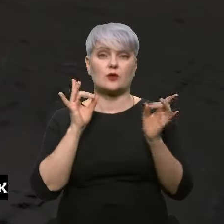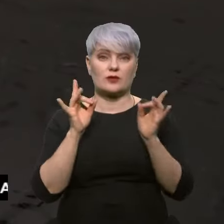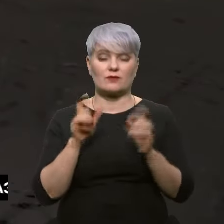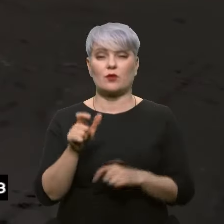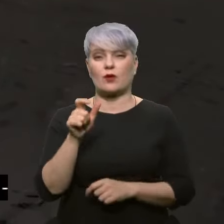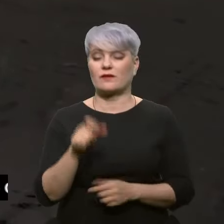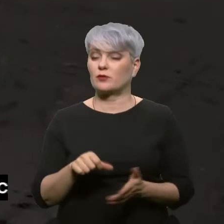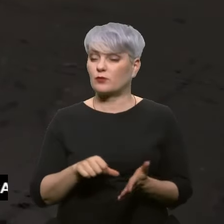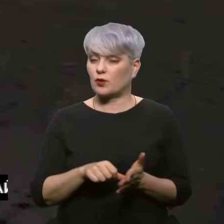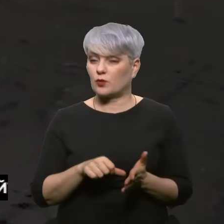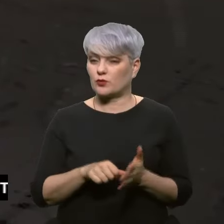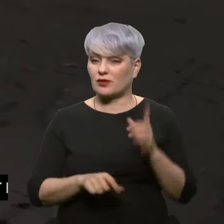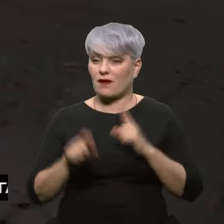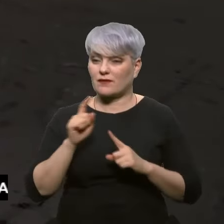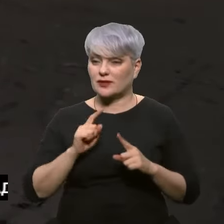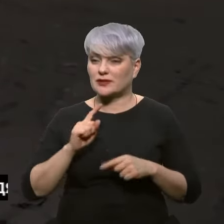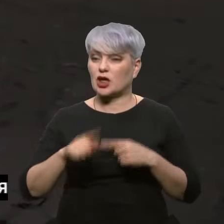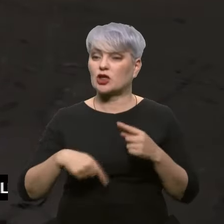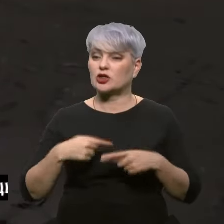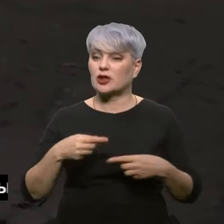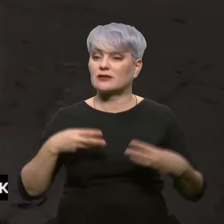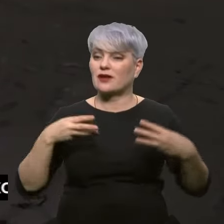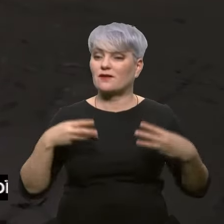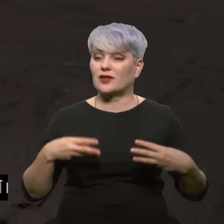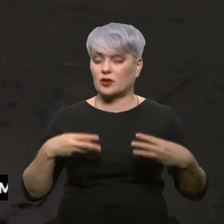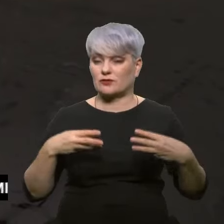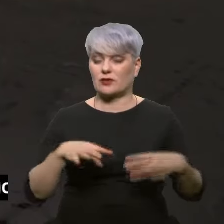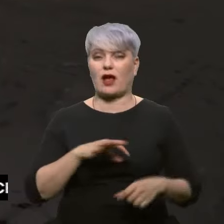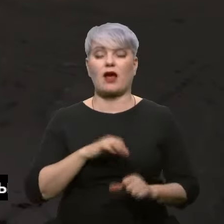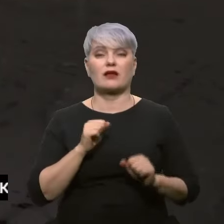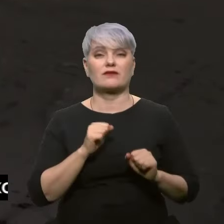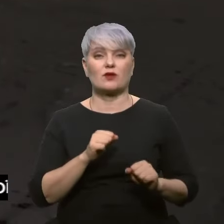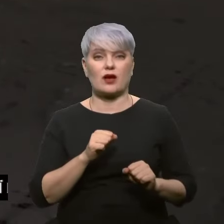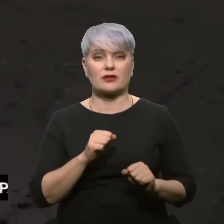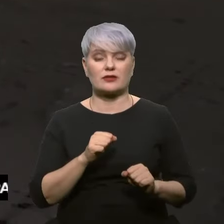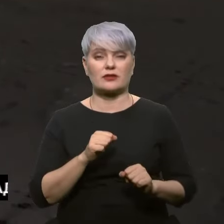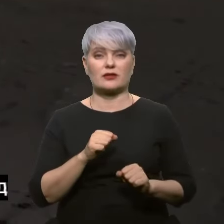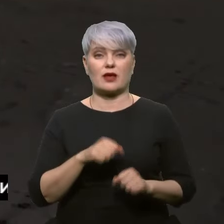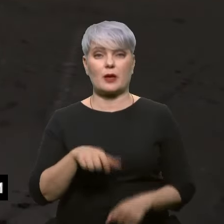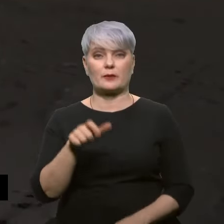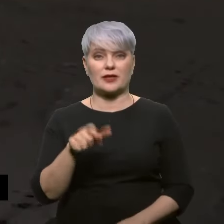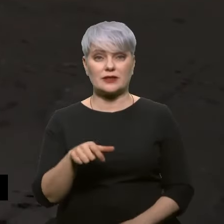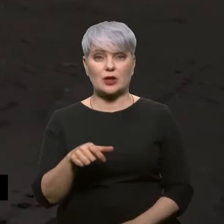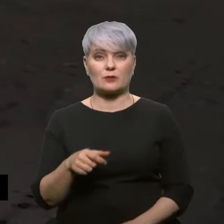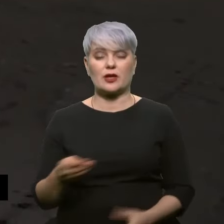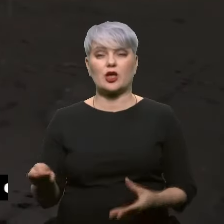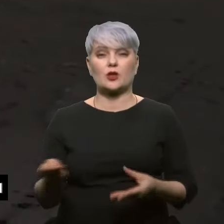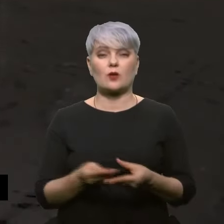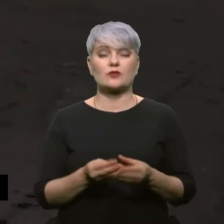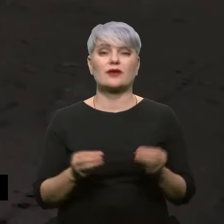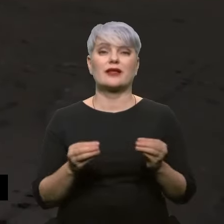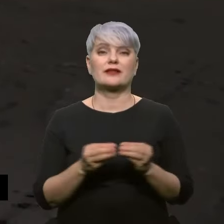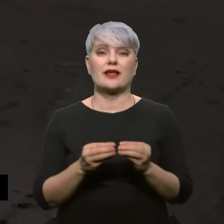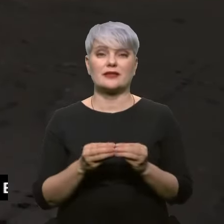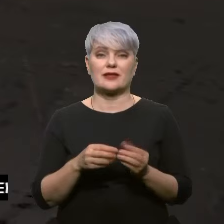приймав участь у засіданні через відеозв'язок. Адвокат Мазепи Тарас Пошиванюк долучив 10 листів про взяття